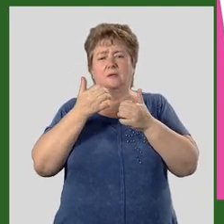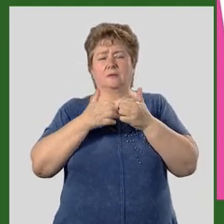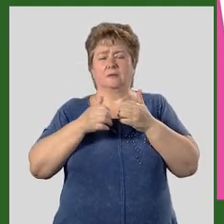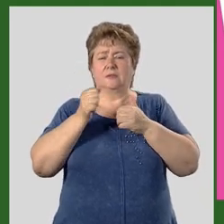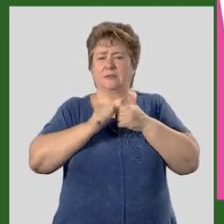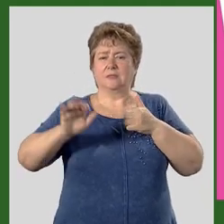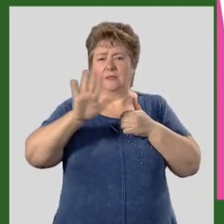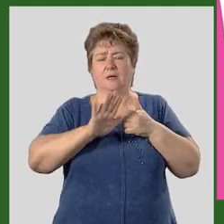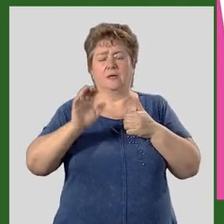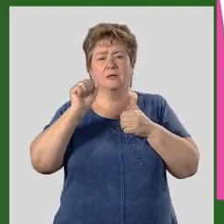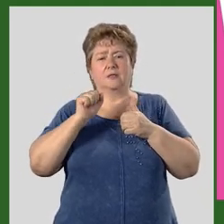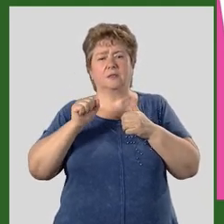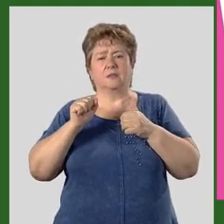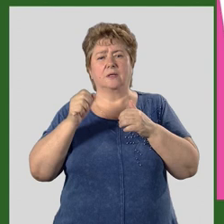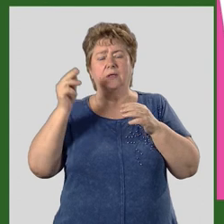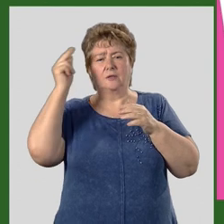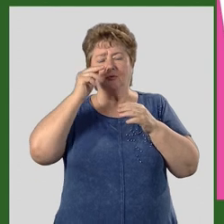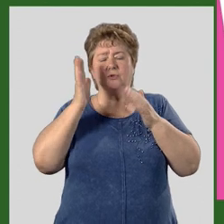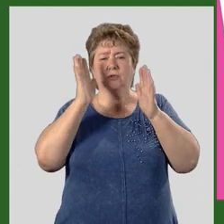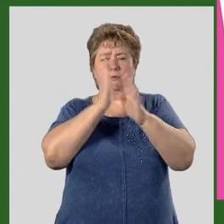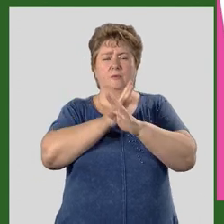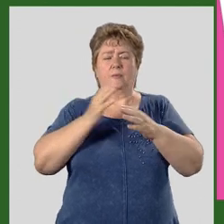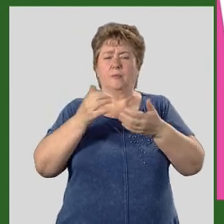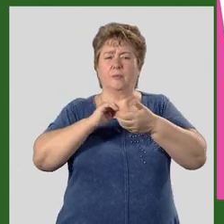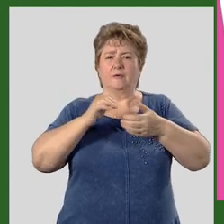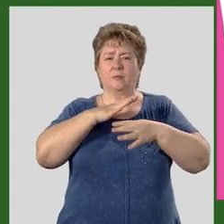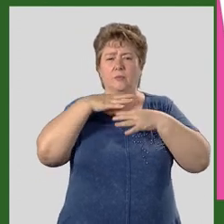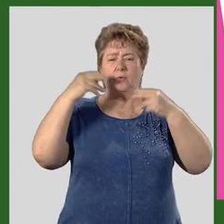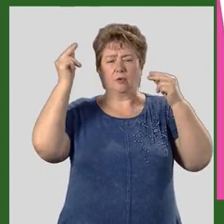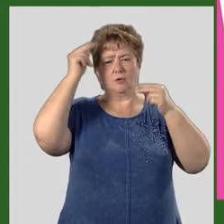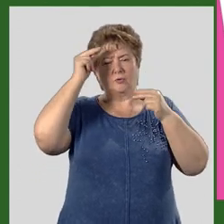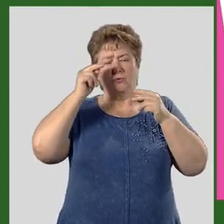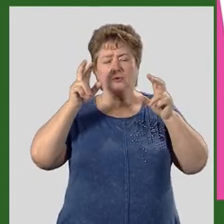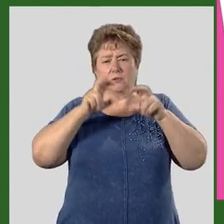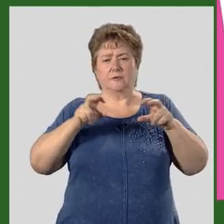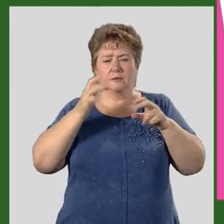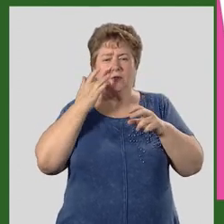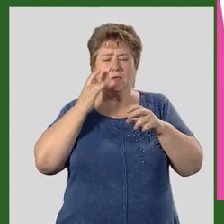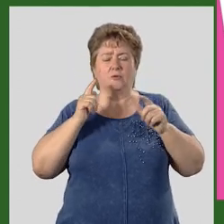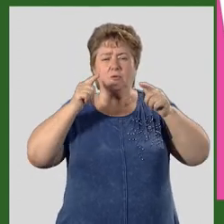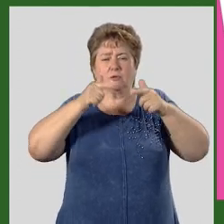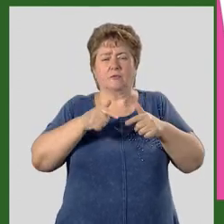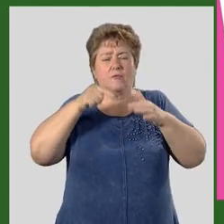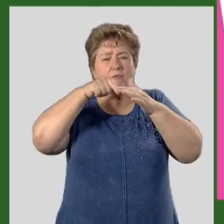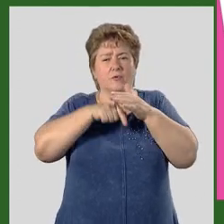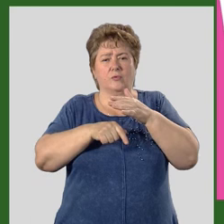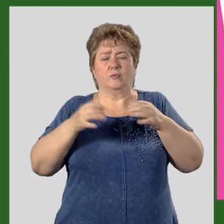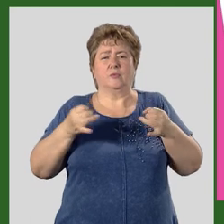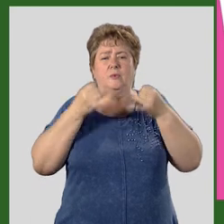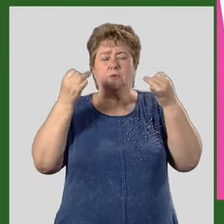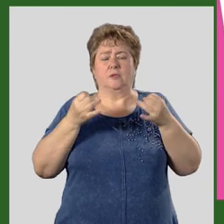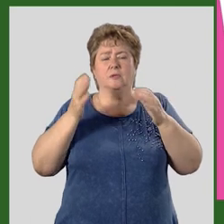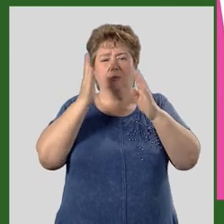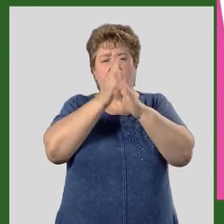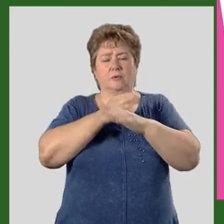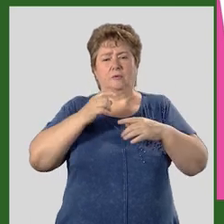Азии. Изучение природы привлекало многих ученых-исследователей, которые заглянули вглубь загадочной